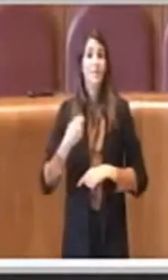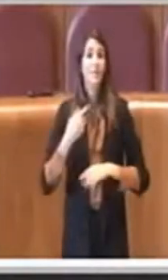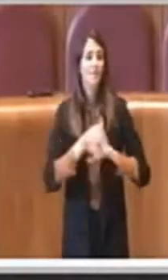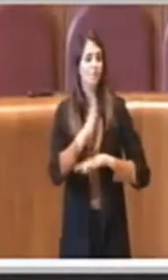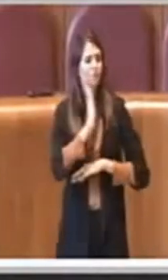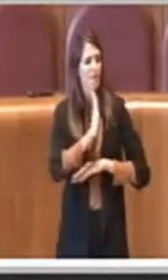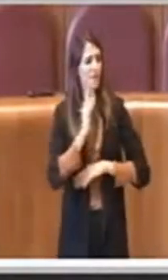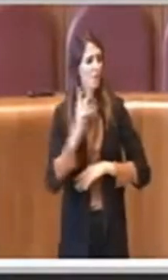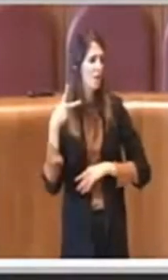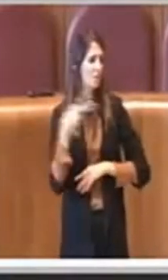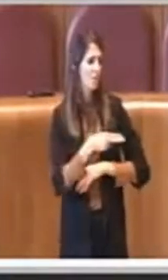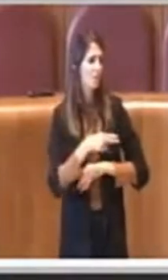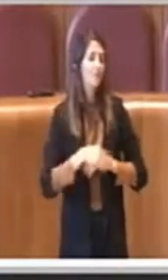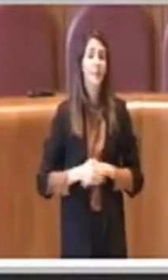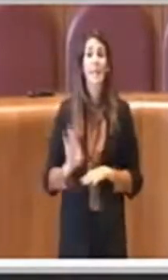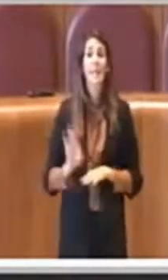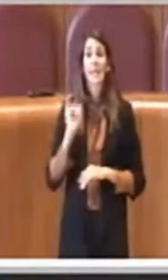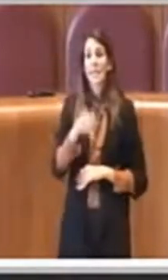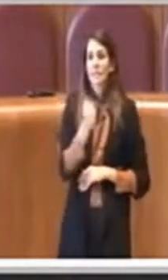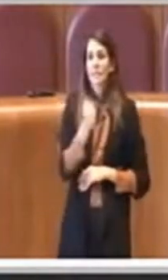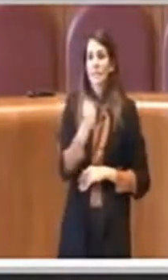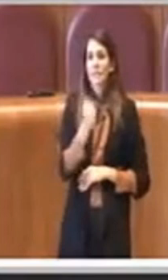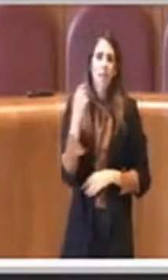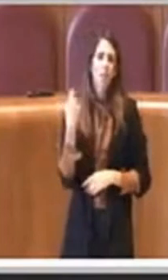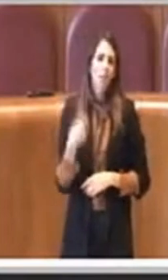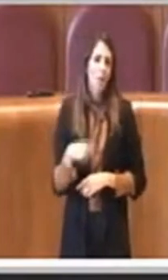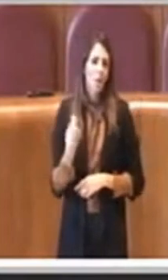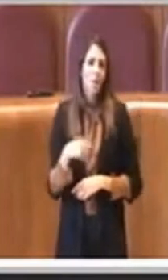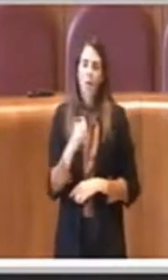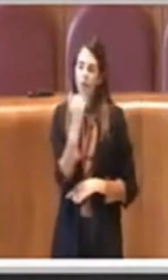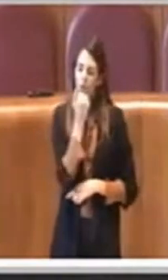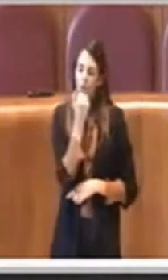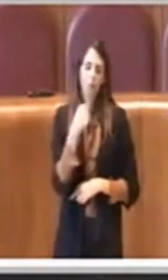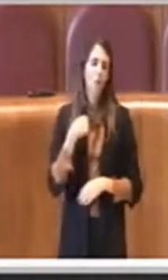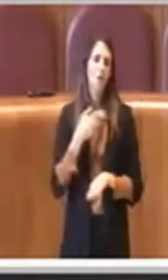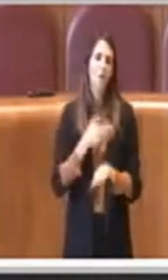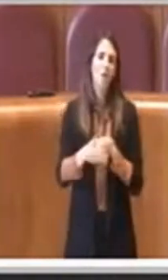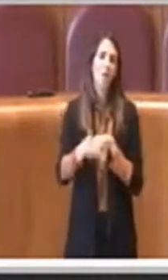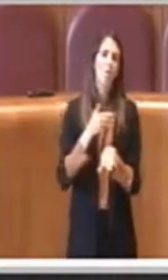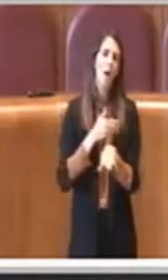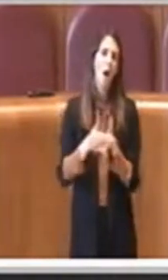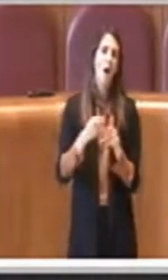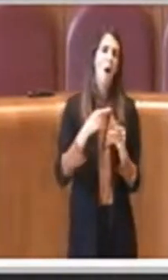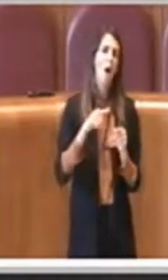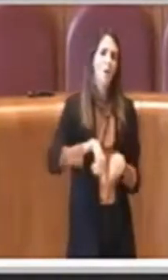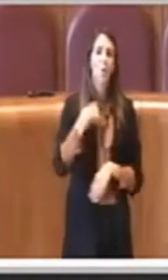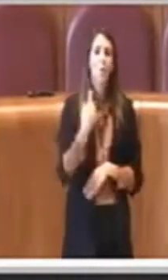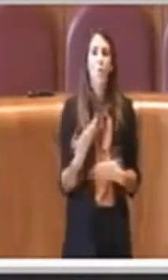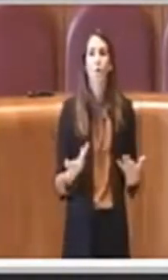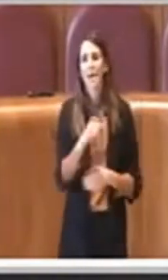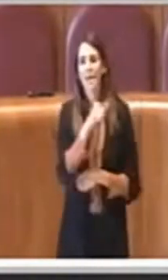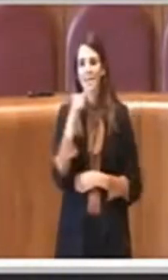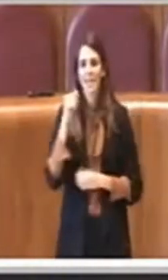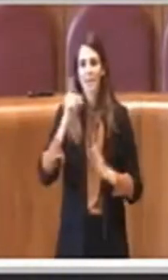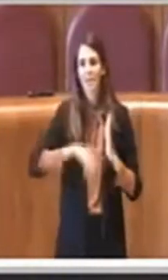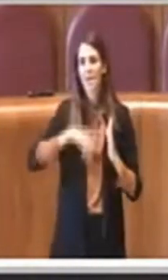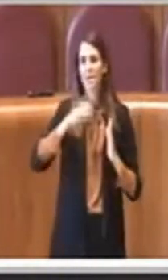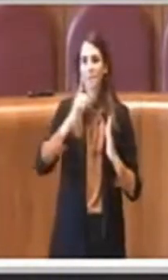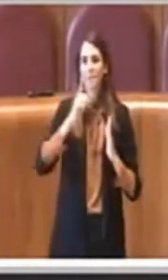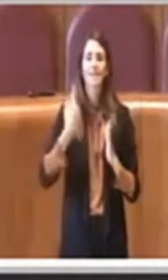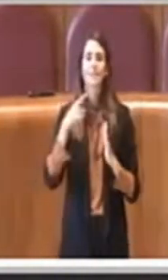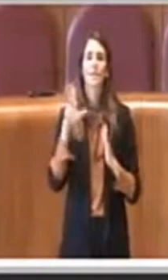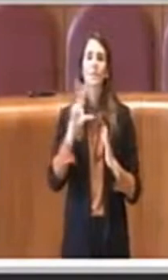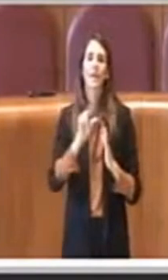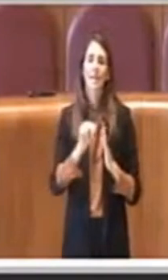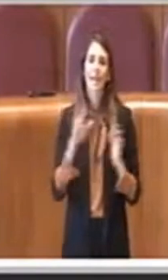consigliere. assolutamente, Presidente, mi scusi se mi sono dilungato, ma sui rifiuti c'è da parlare ore e ore, se non giorni e anche mesi interi.